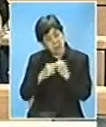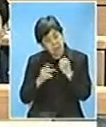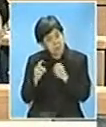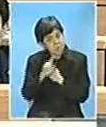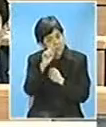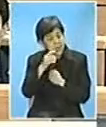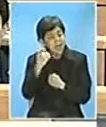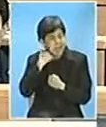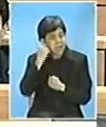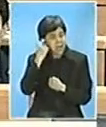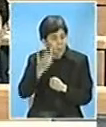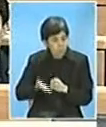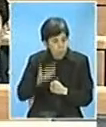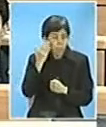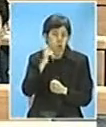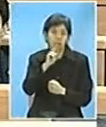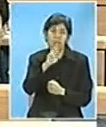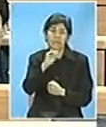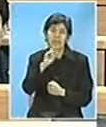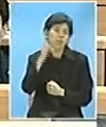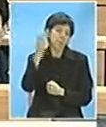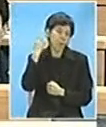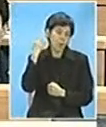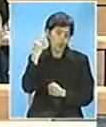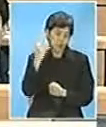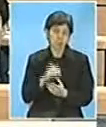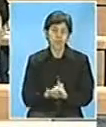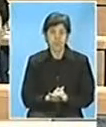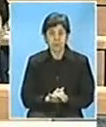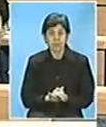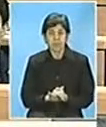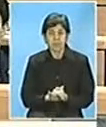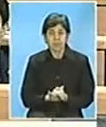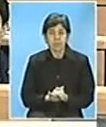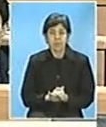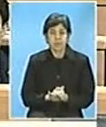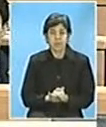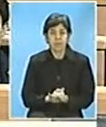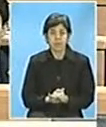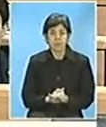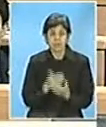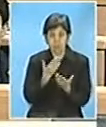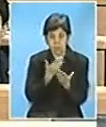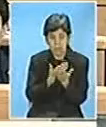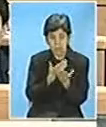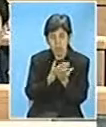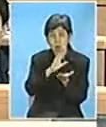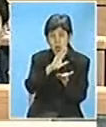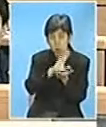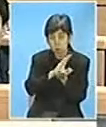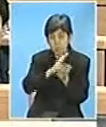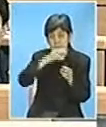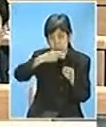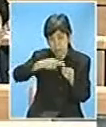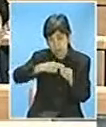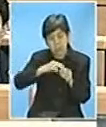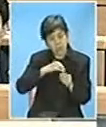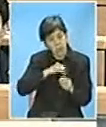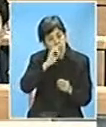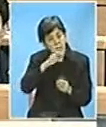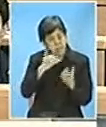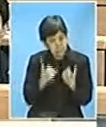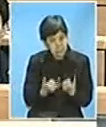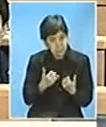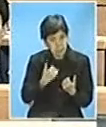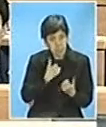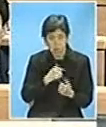ได้เพราะเดิมทีเราเคยขึ้นถึง147เหรียญต่อบาร์เรลดังนั้นเองนะครับกองทุนน้ำมันเชื้อเพลิงนะครับที่กล่าวเรียนมาว่าปัจจุ